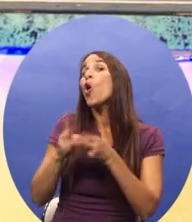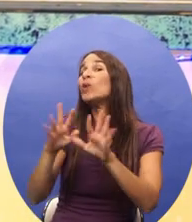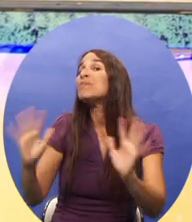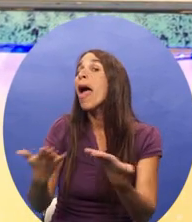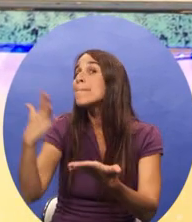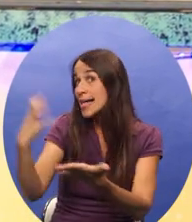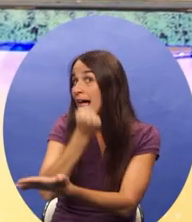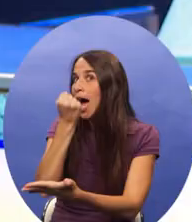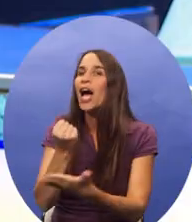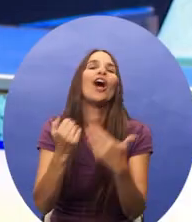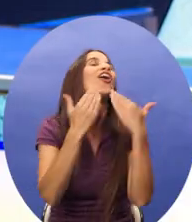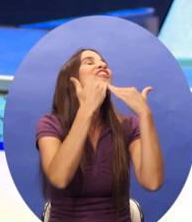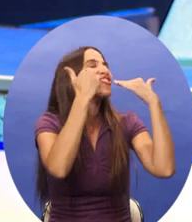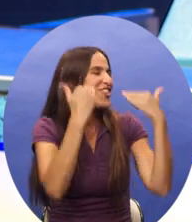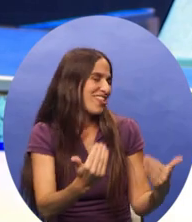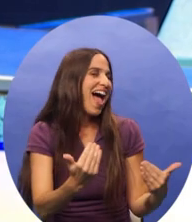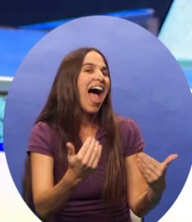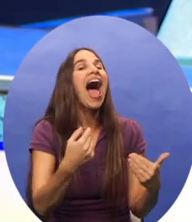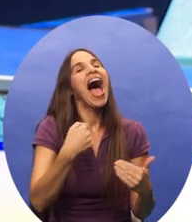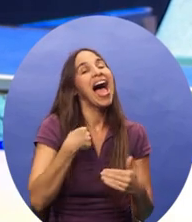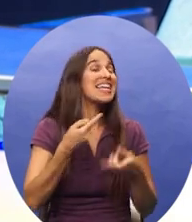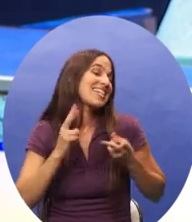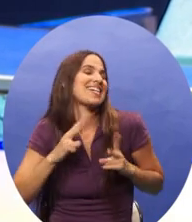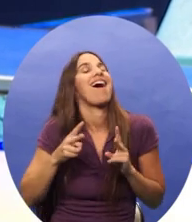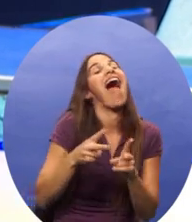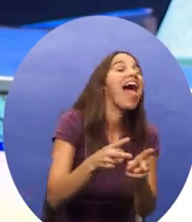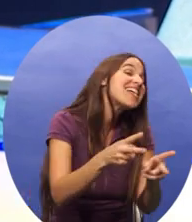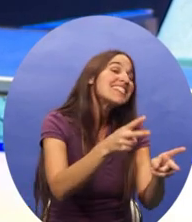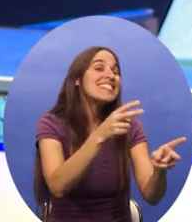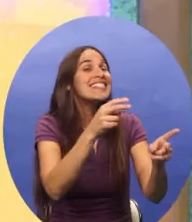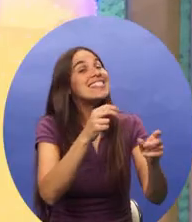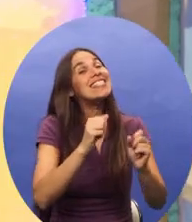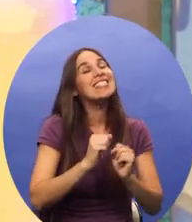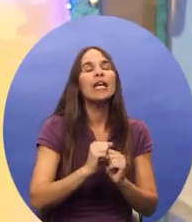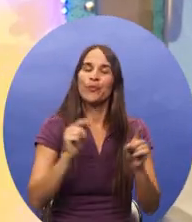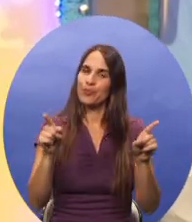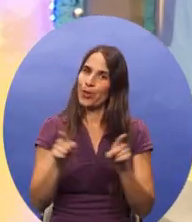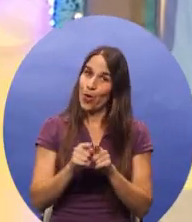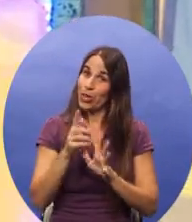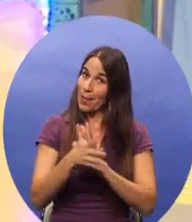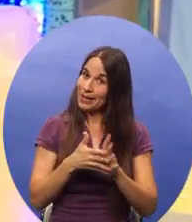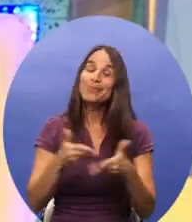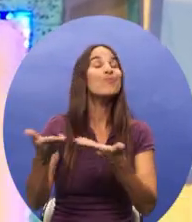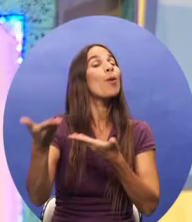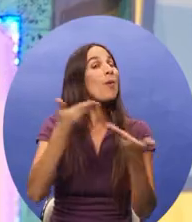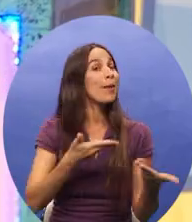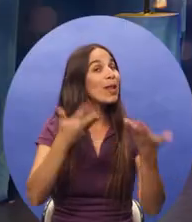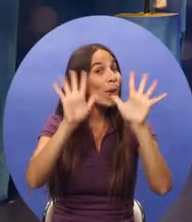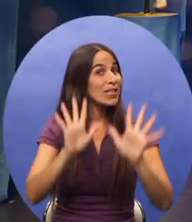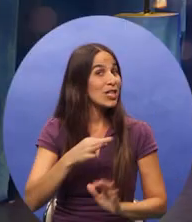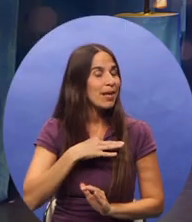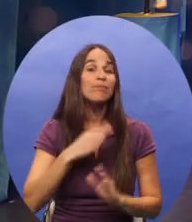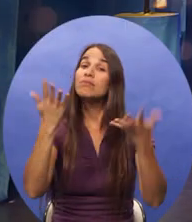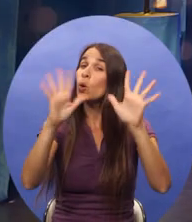מהר ושיהיה לך בהצלחה. תודה, אני רץ על זה. אז כמו שאמרתי, ברוכים הבאים לתוכנית